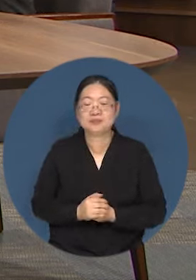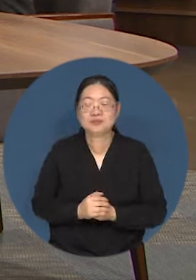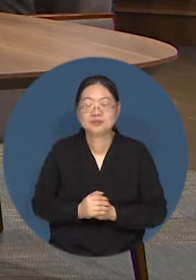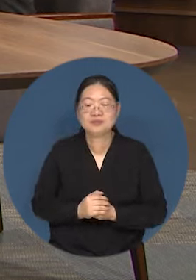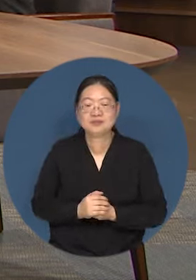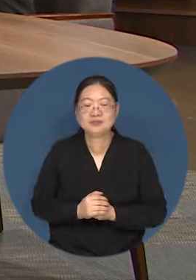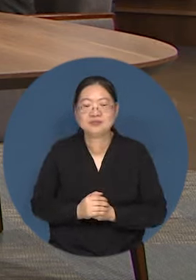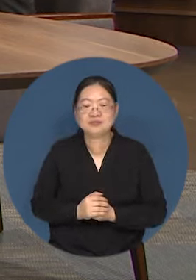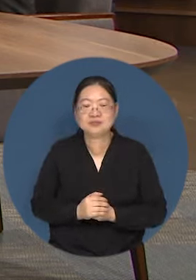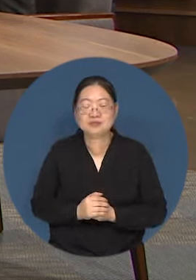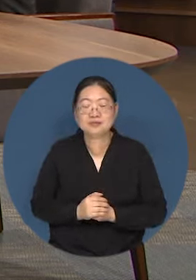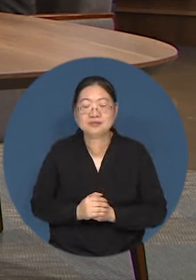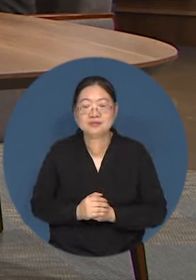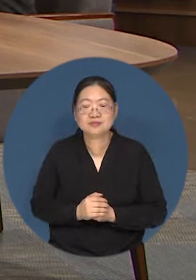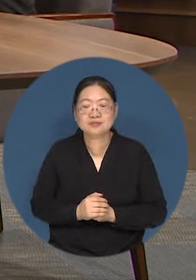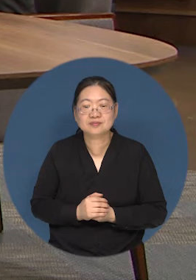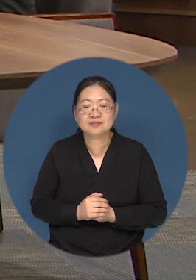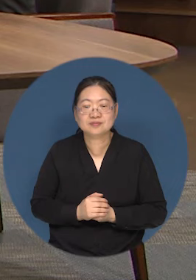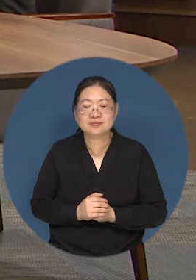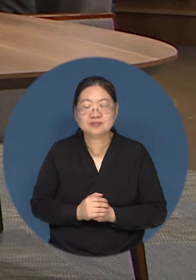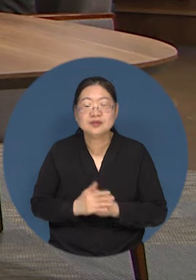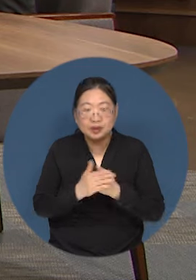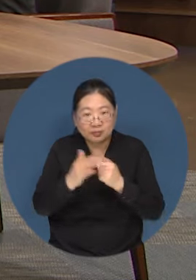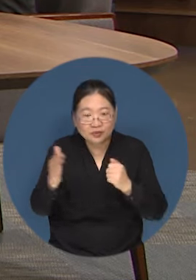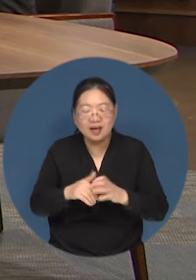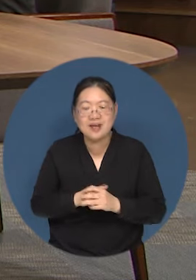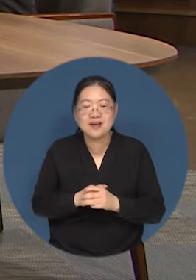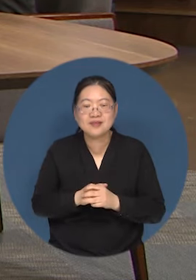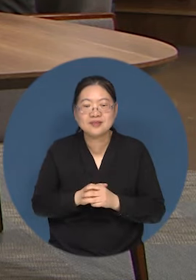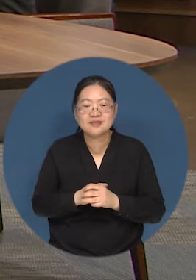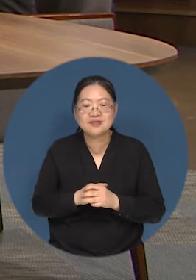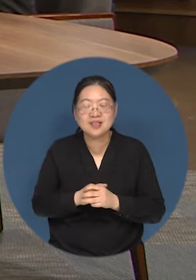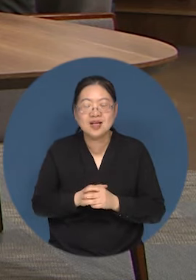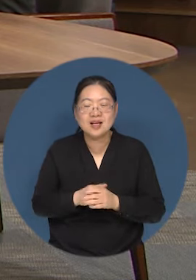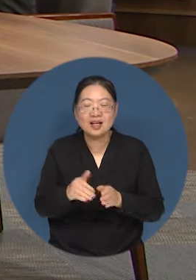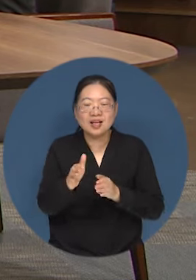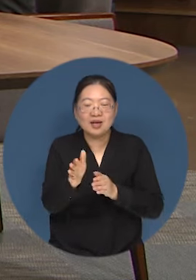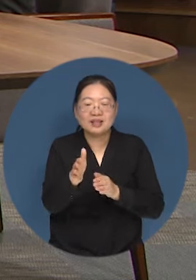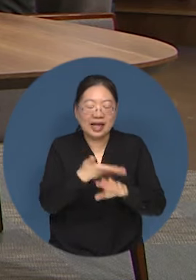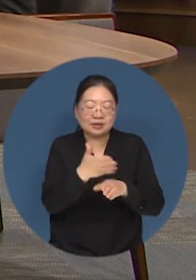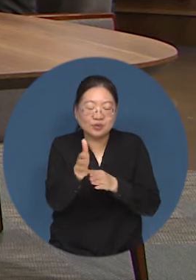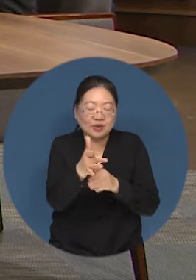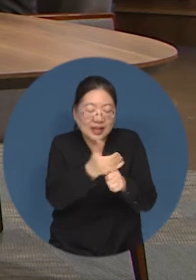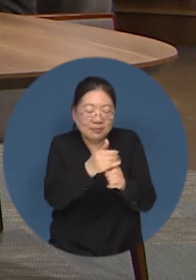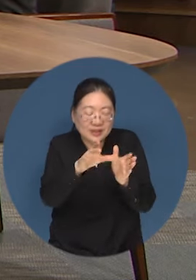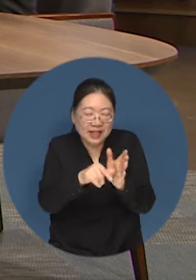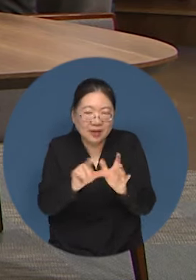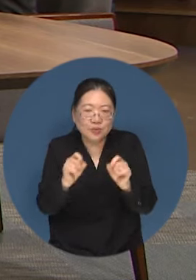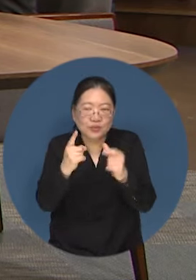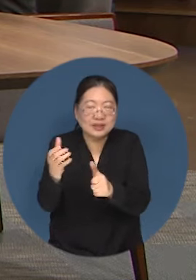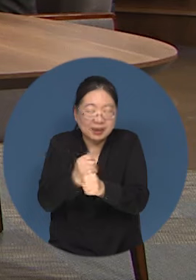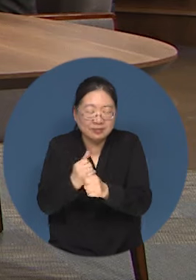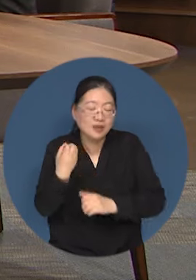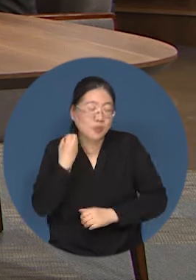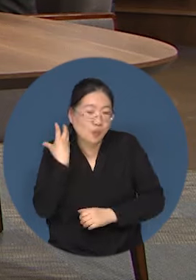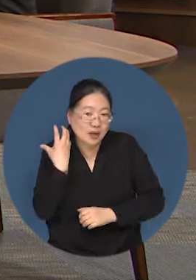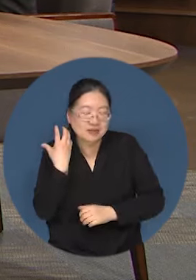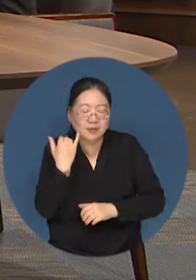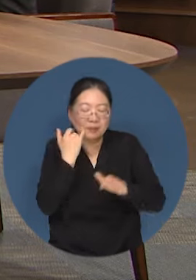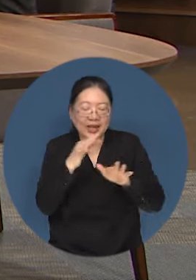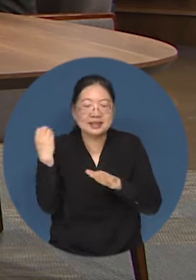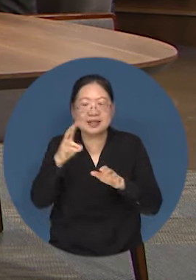된 고래를 육지까지 들고 오지가 않죠. 그냥 버려요? 그렇죠. 많이 버리고 들고 오더라도